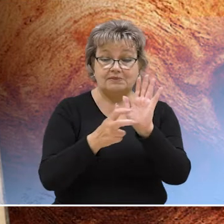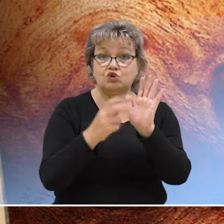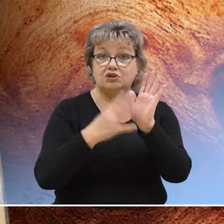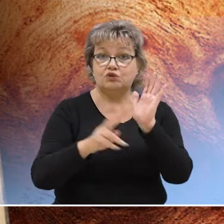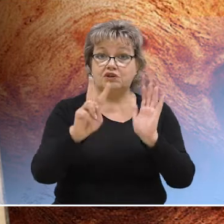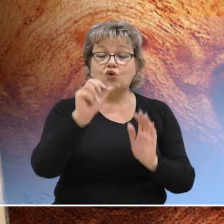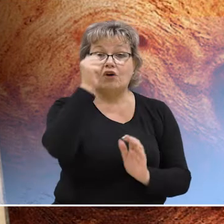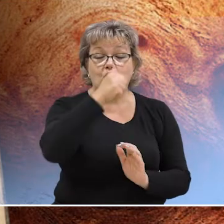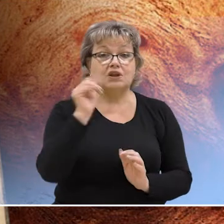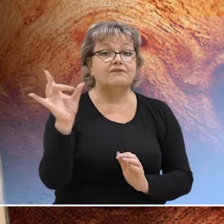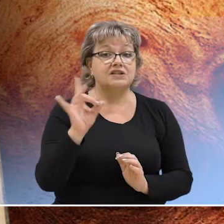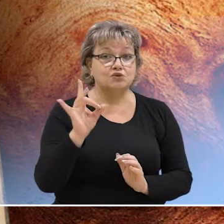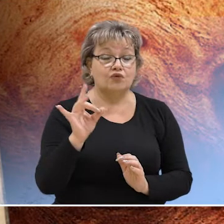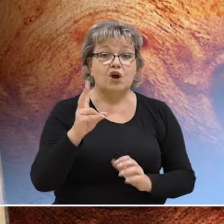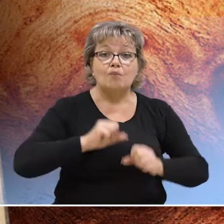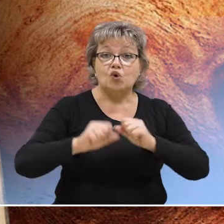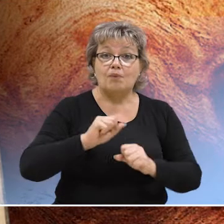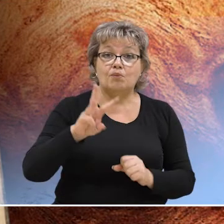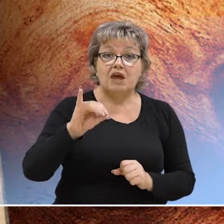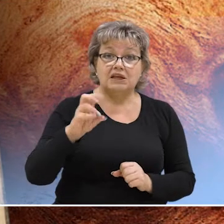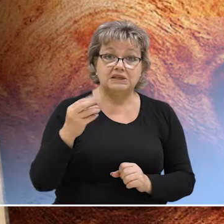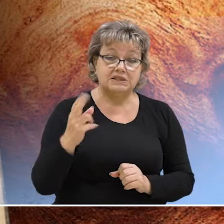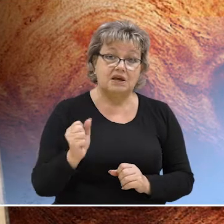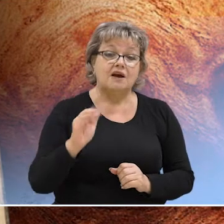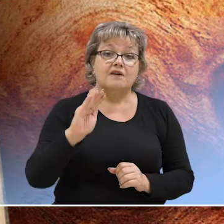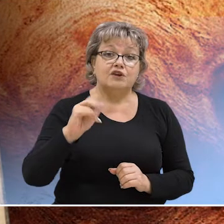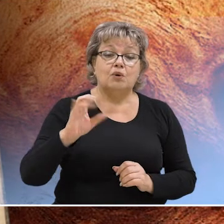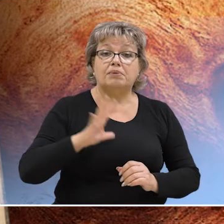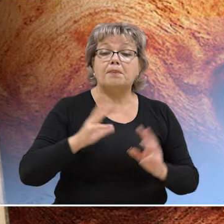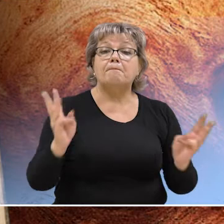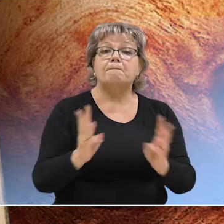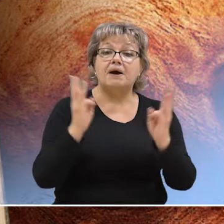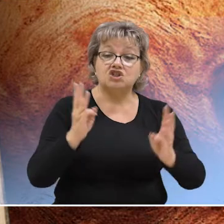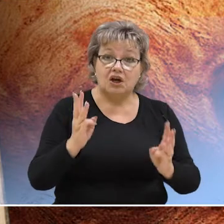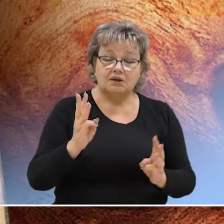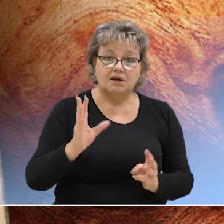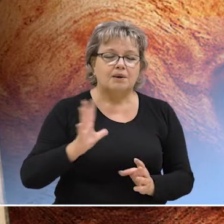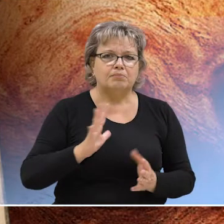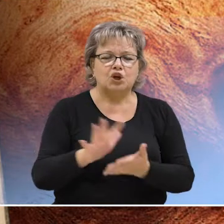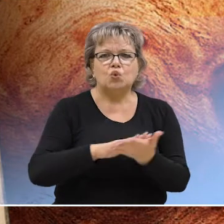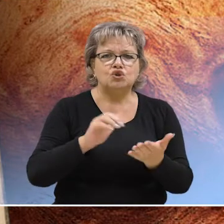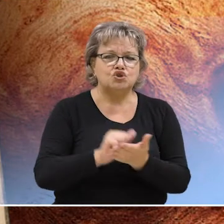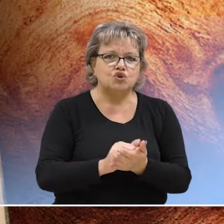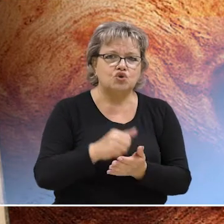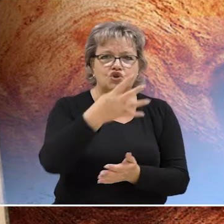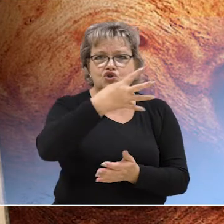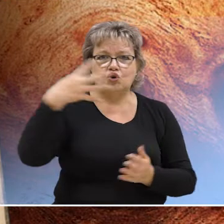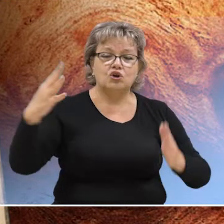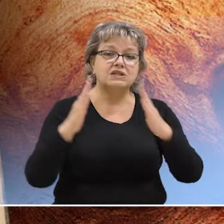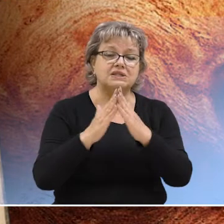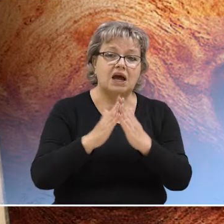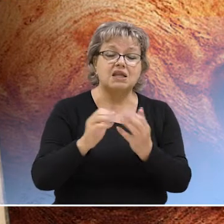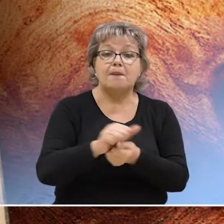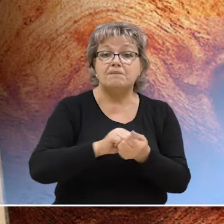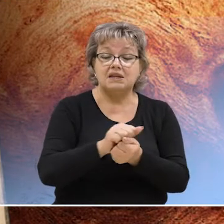Августа 1892 года в Ростове на мукомольной мельнице Филонова произошел пожар. Были уничтожены огромное